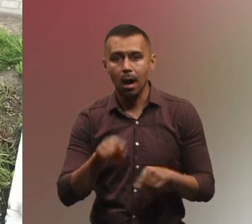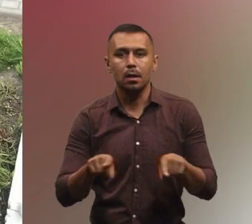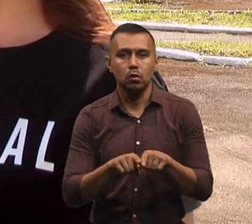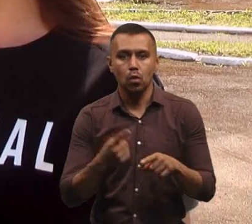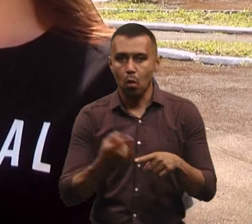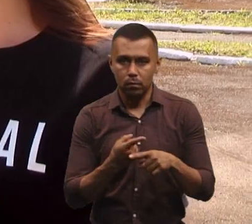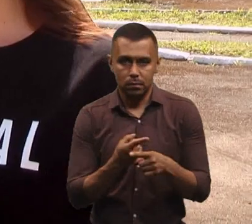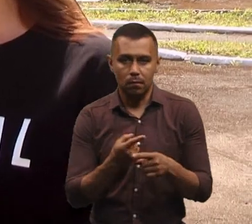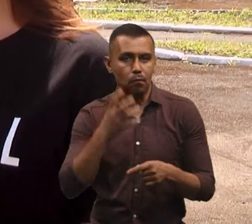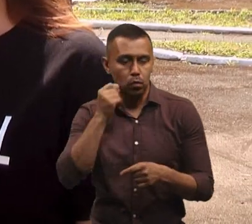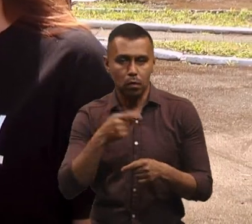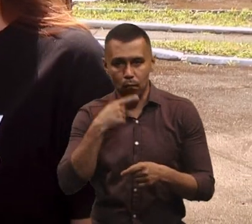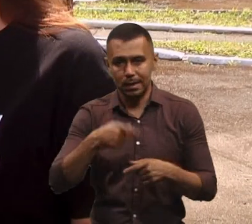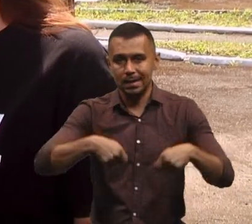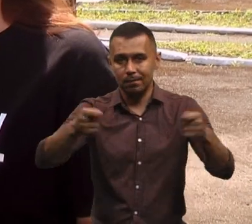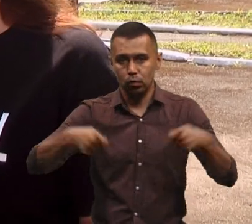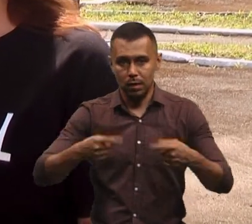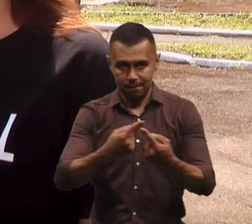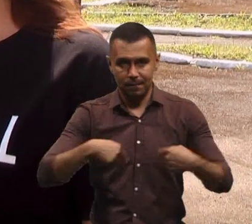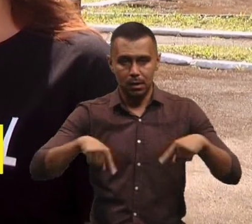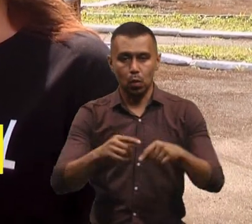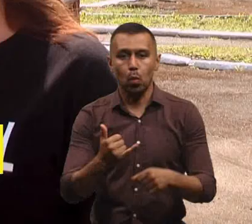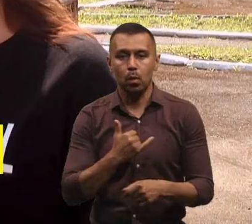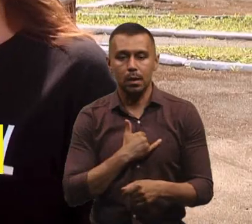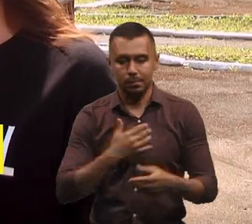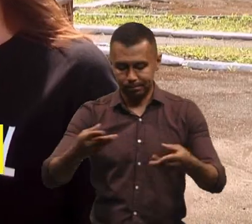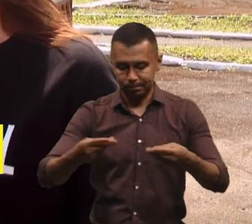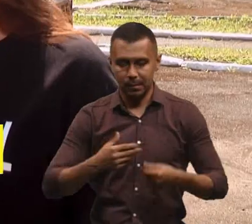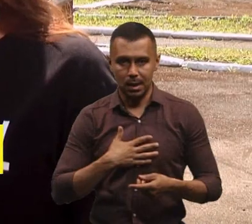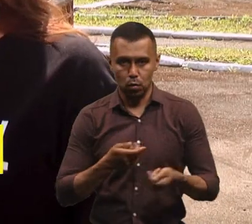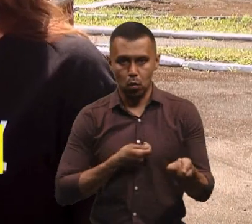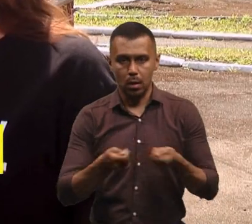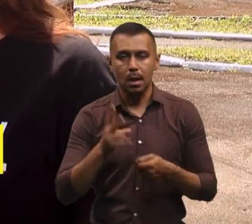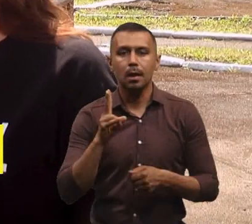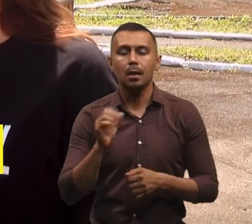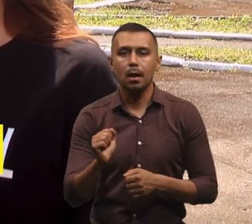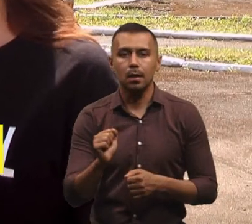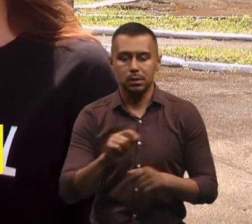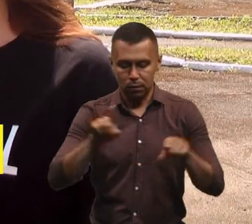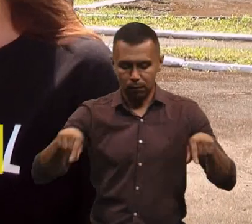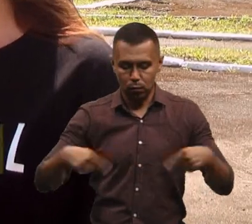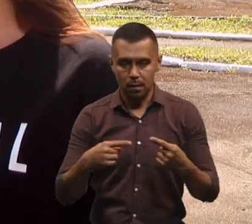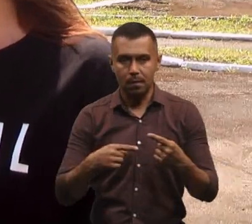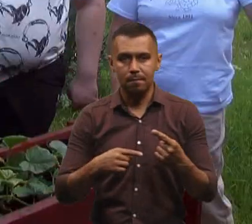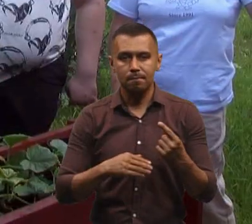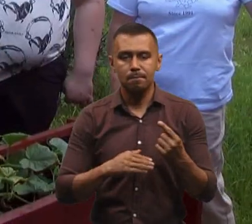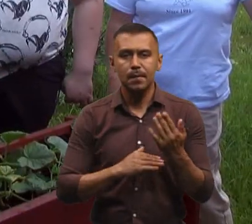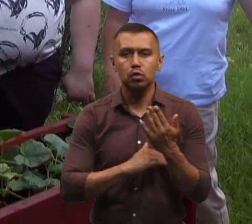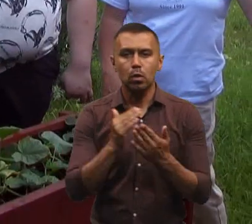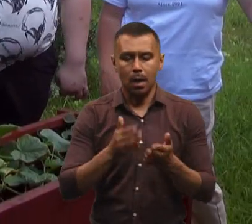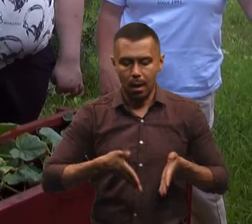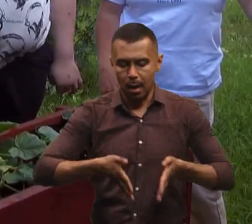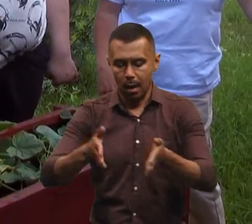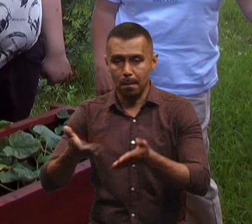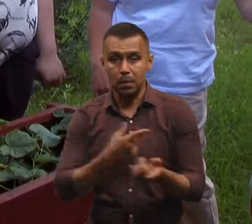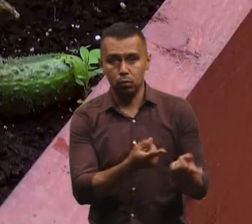овочі та фрукти, говорить завідувачка відділу. Нас надихнули наші куратори на створення високих грядок. Ми залучили